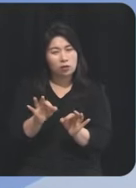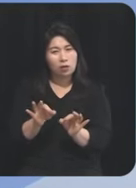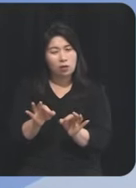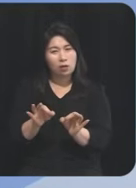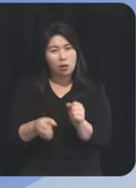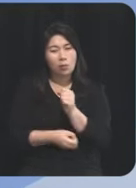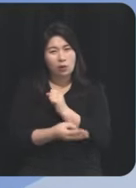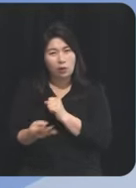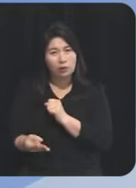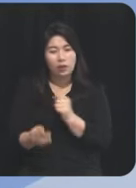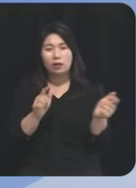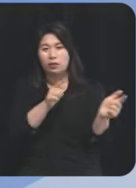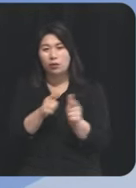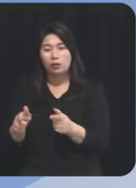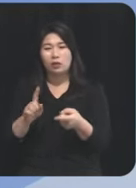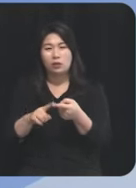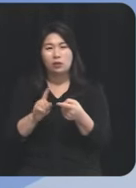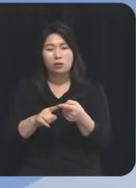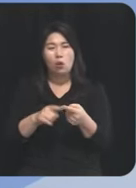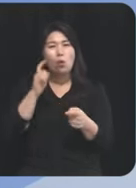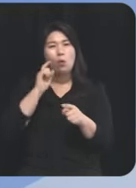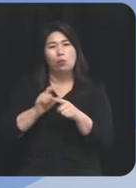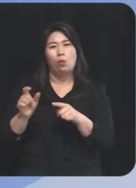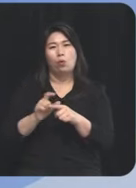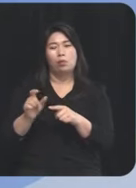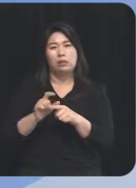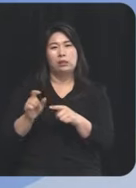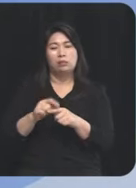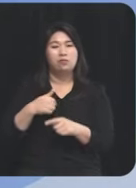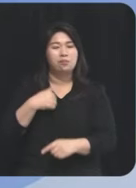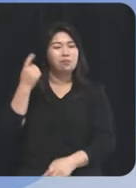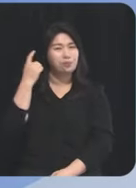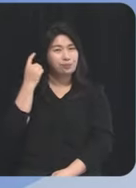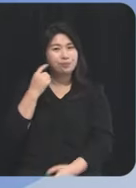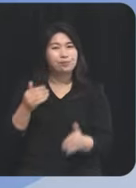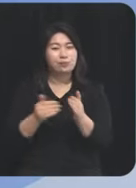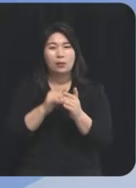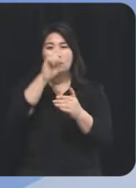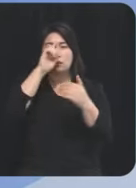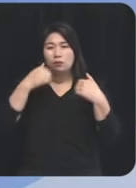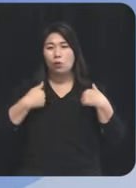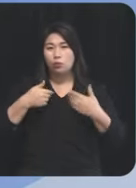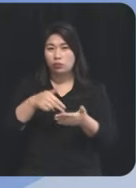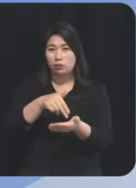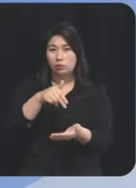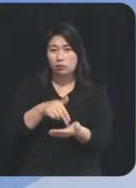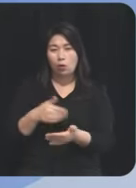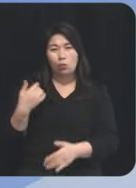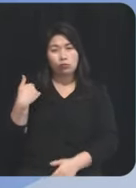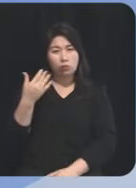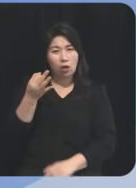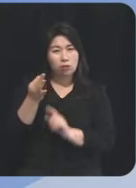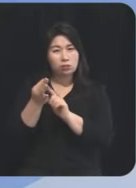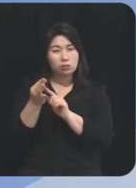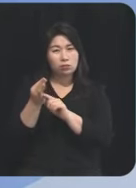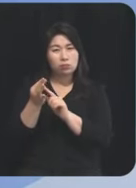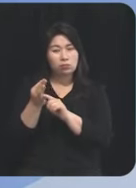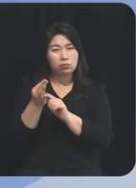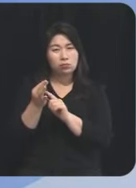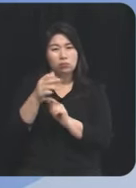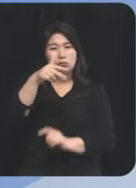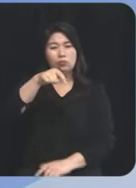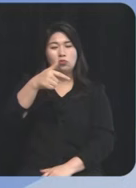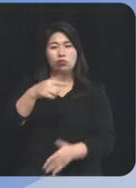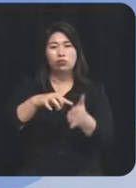고려해서 입법 시기를 고민하고 있다는 얘기를 들었습니다. 정부 입장에서는 부담금이 중과세 부분이라는